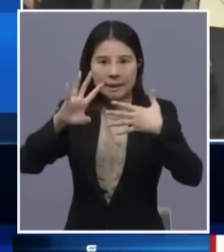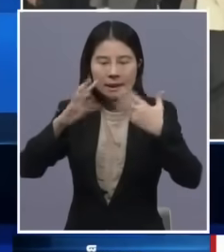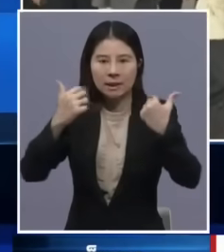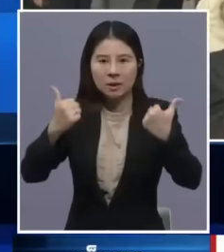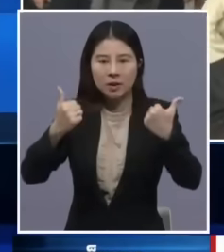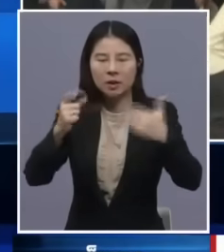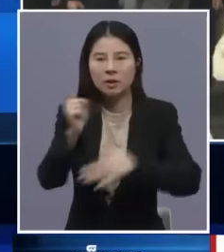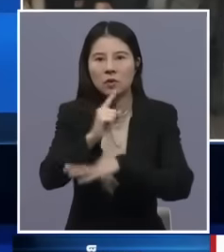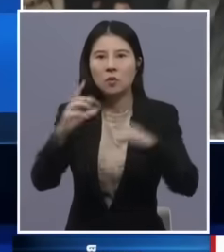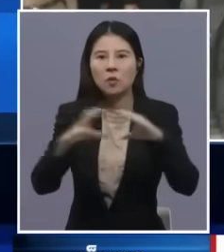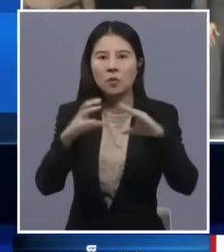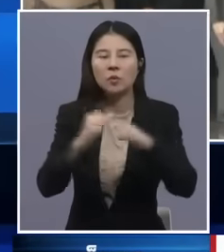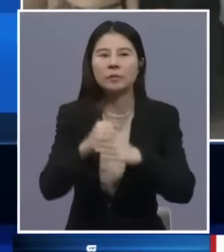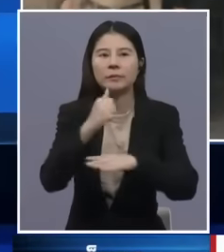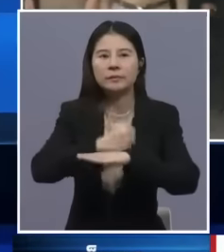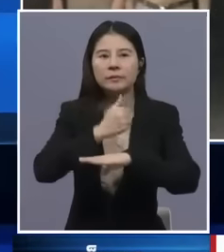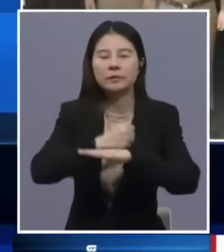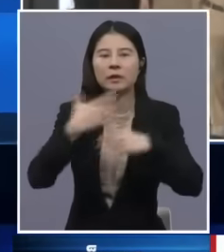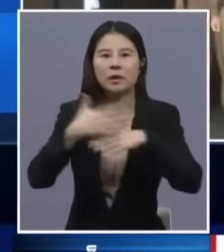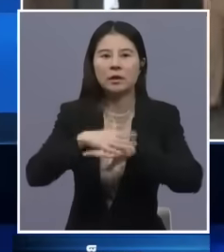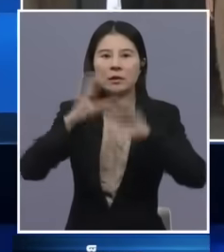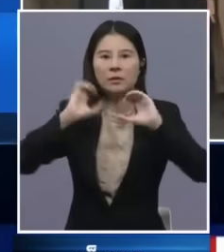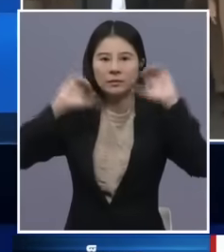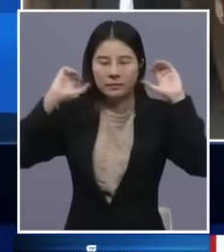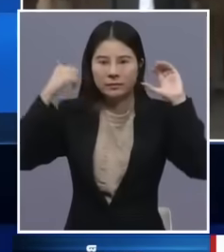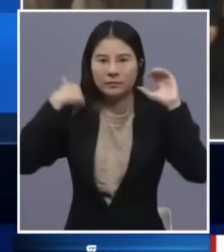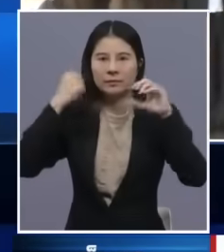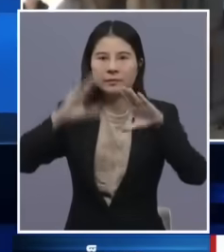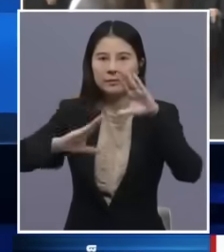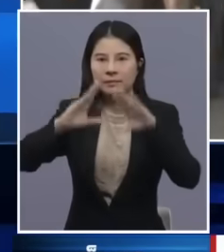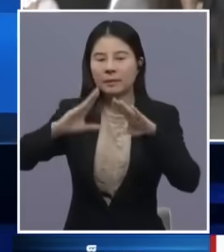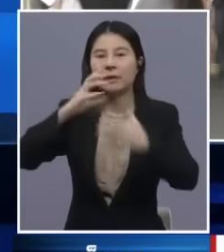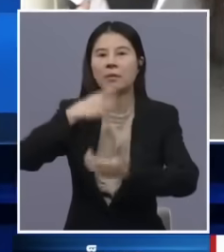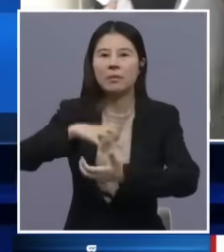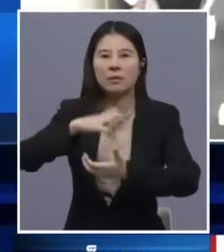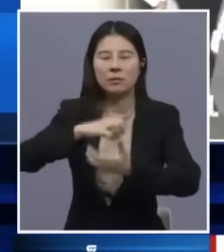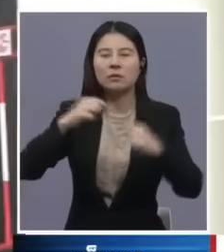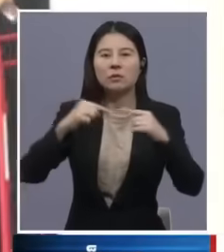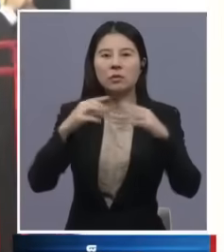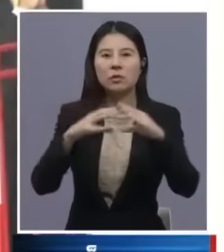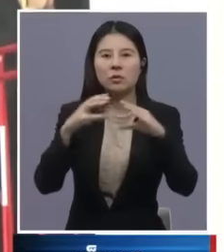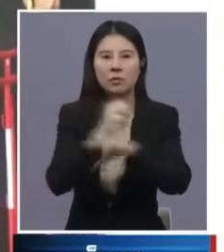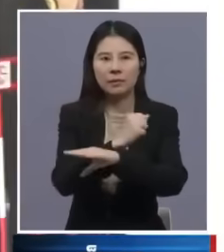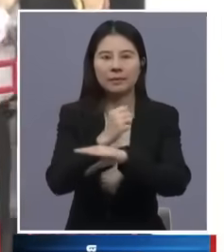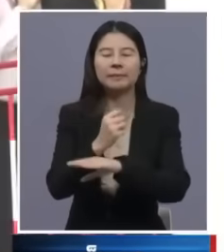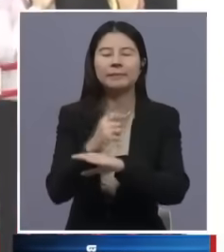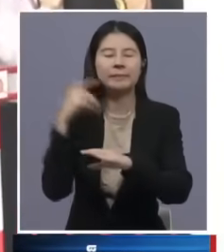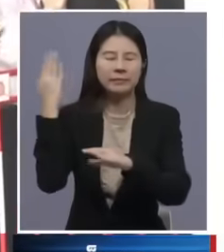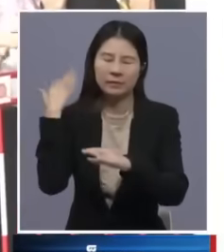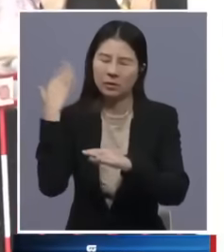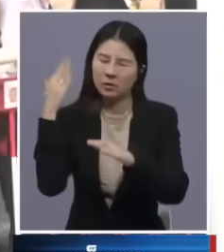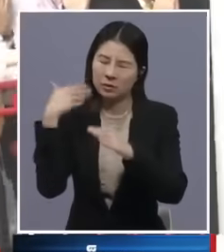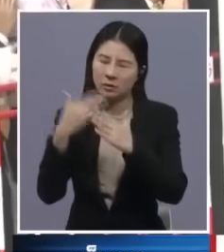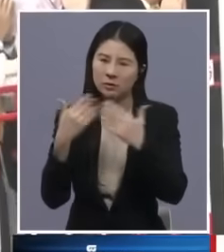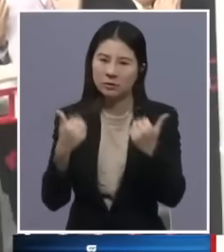าลพักหนึ่งอะค่ะซึ่งคร่ำวอดในวงการการเมืองอย่างมากเปรียบเทียบให้เราฟังนะคะบอกว่าการเมืองในช่วงที่ผ่านมาจนถึงปัจจุบันนี้เปรียบ